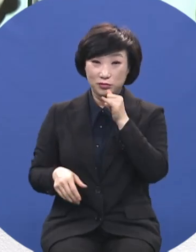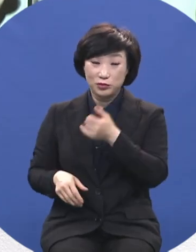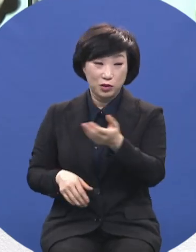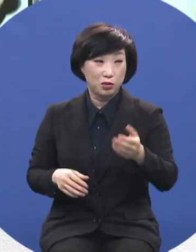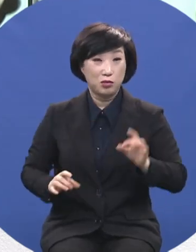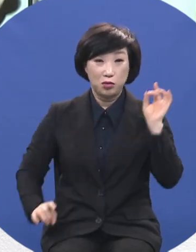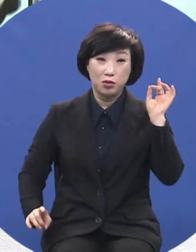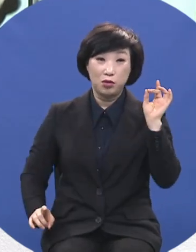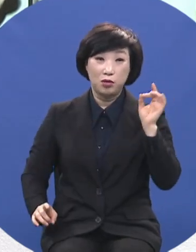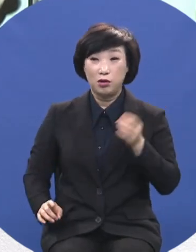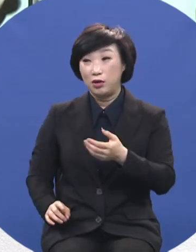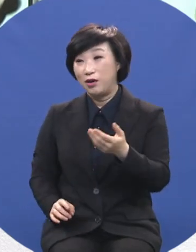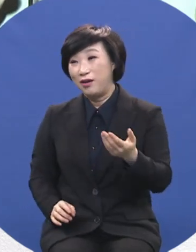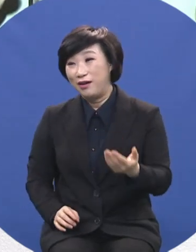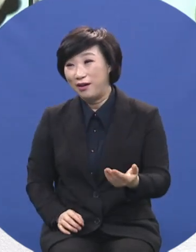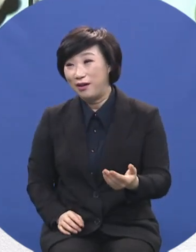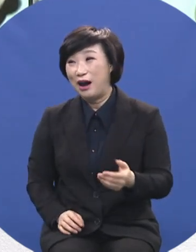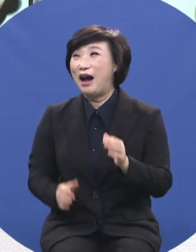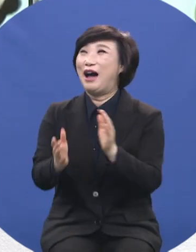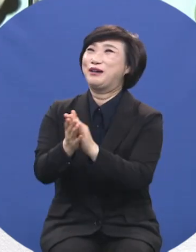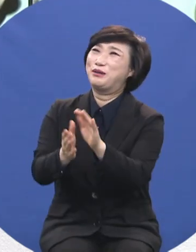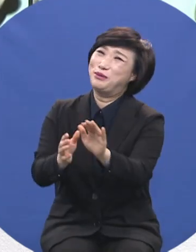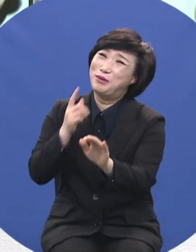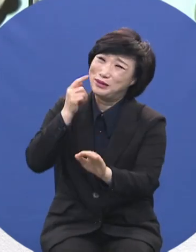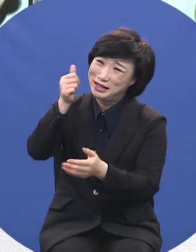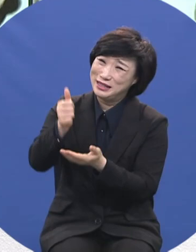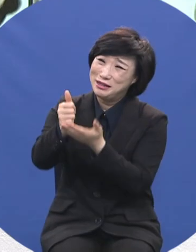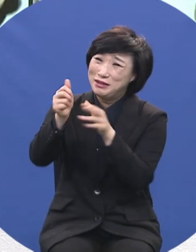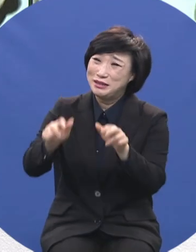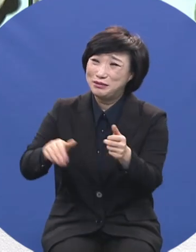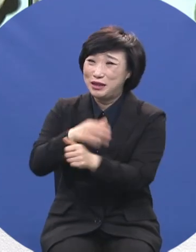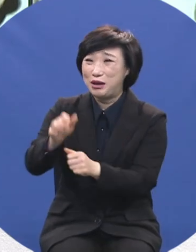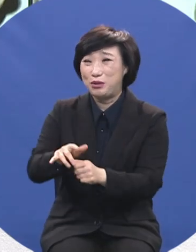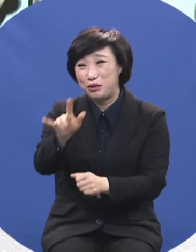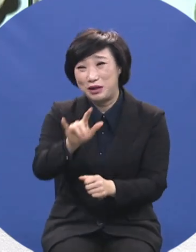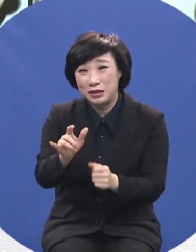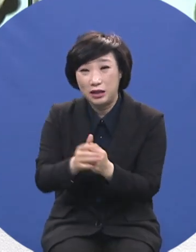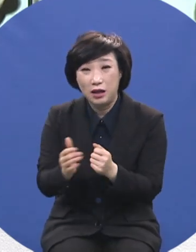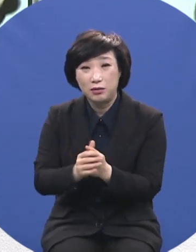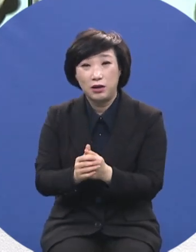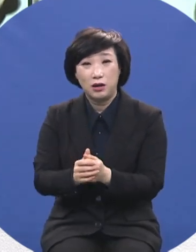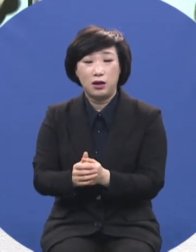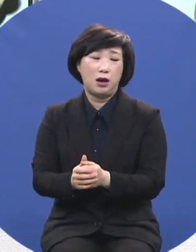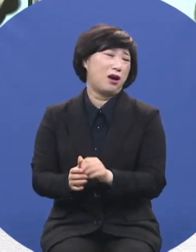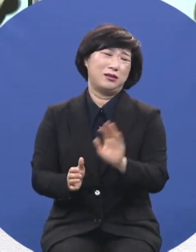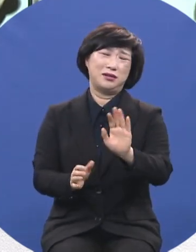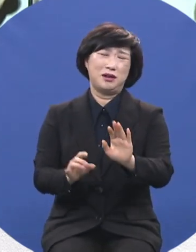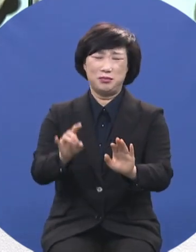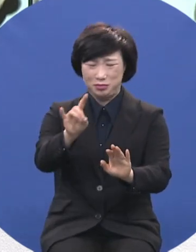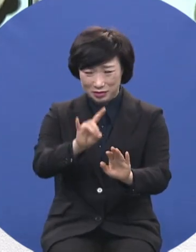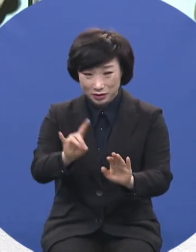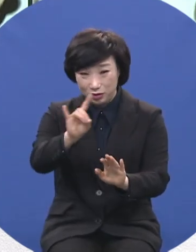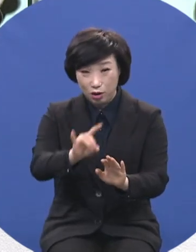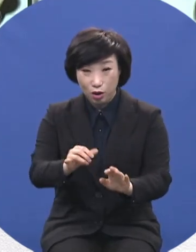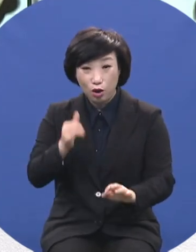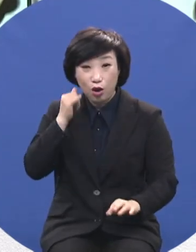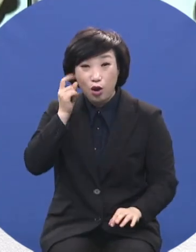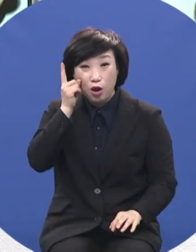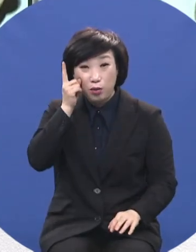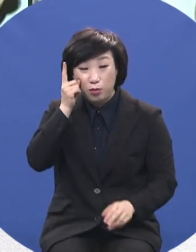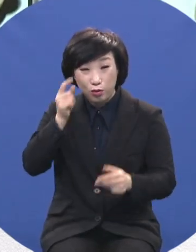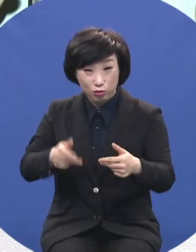움직이지 않아. 코로나 때이기 때문에 핑계였다. 전화 왔다